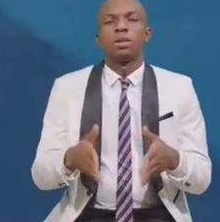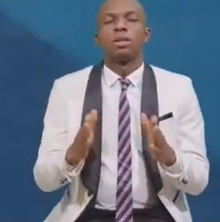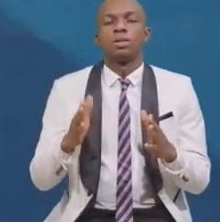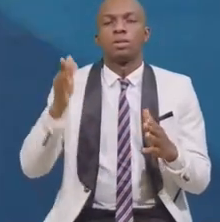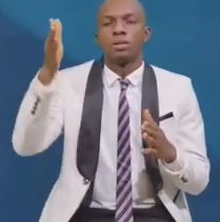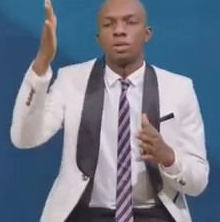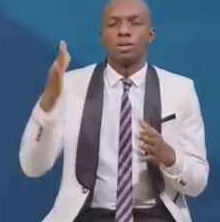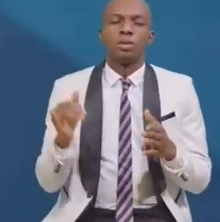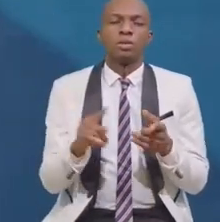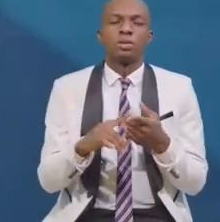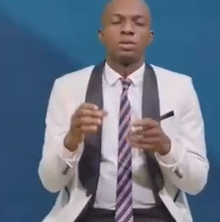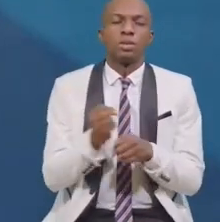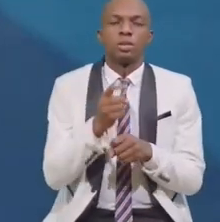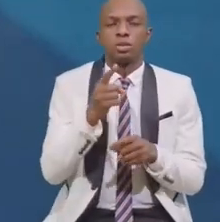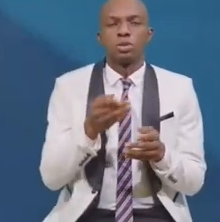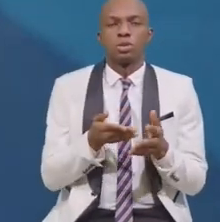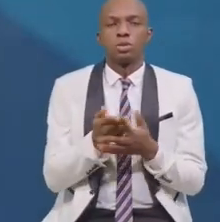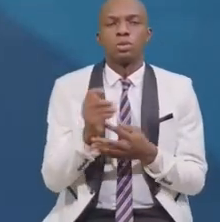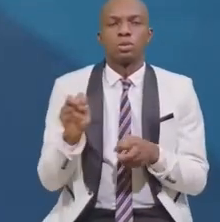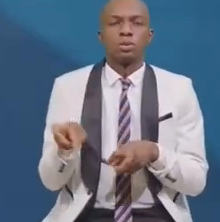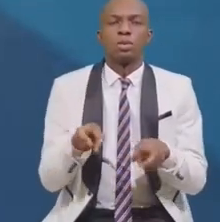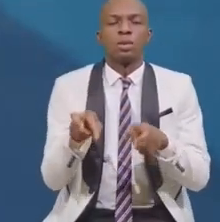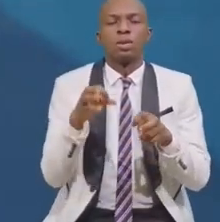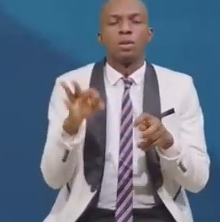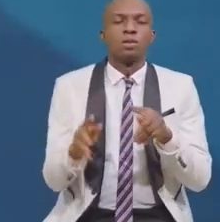le processus de la transformation,